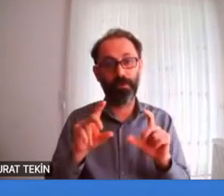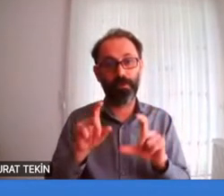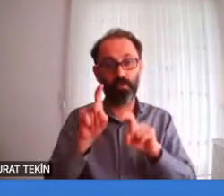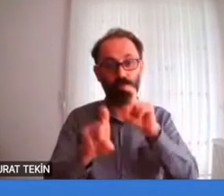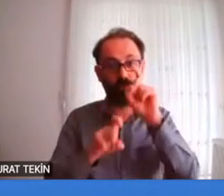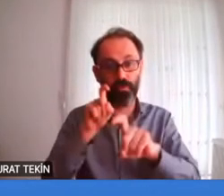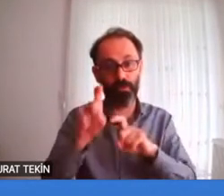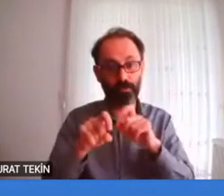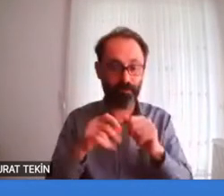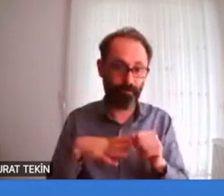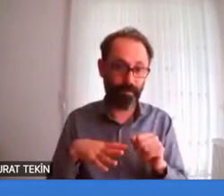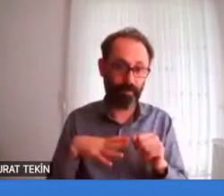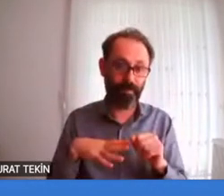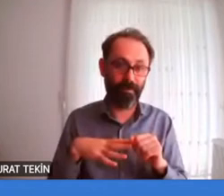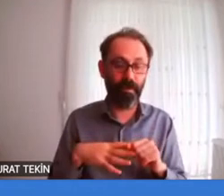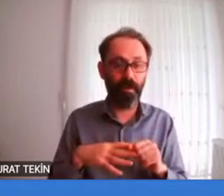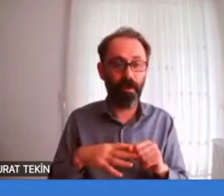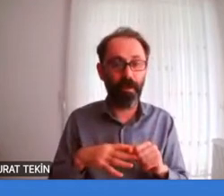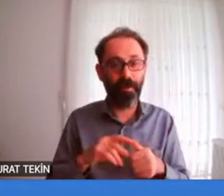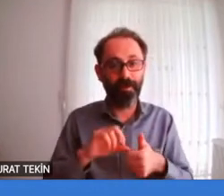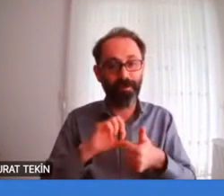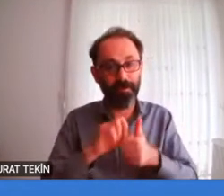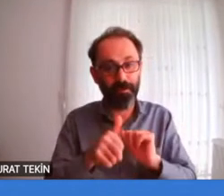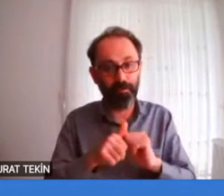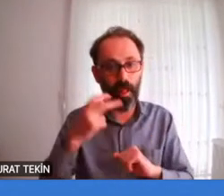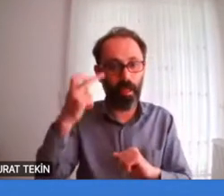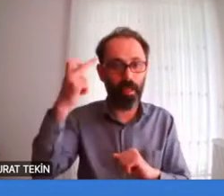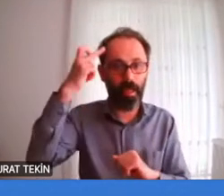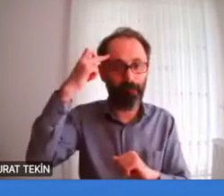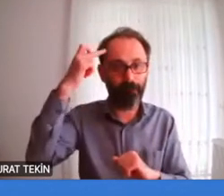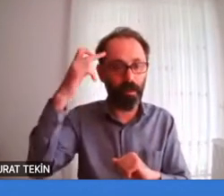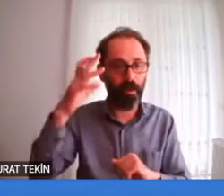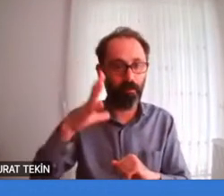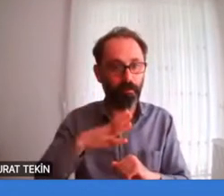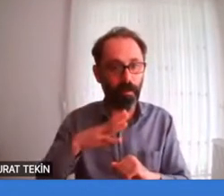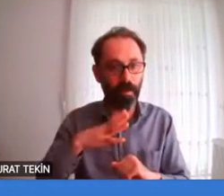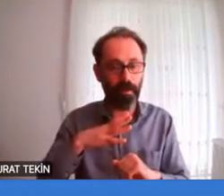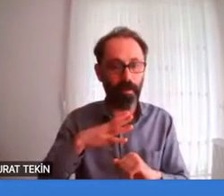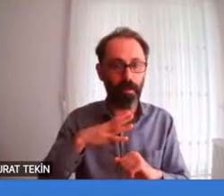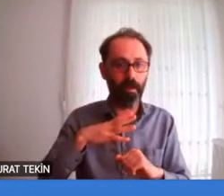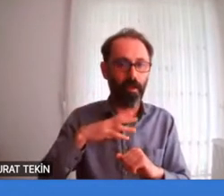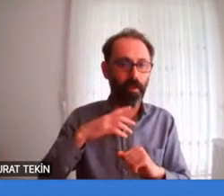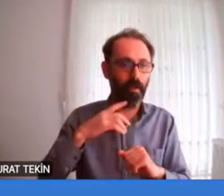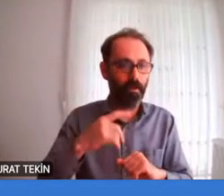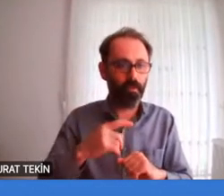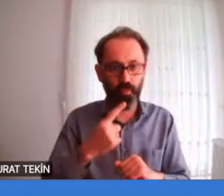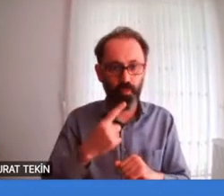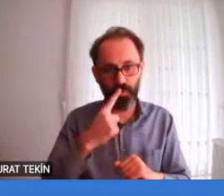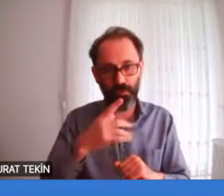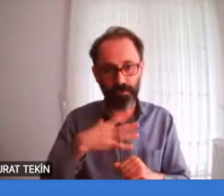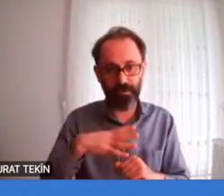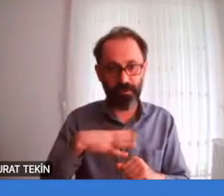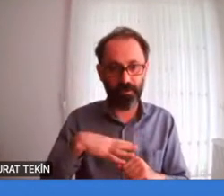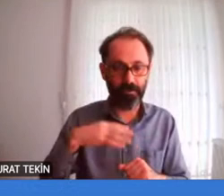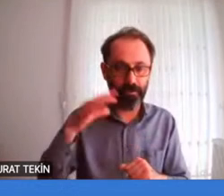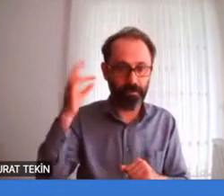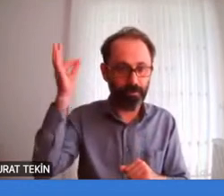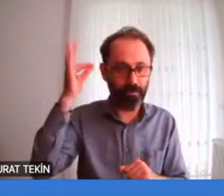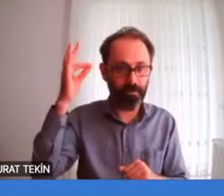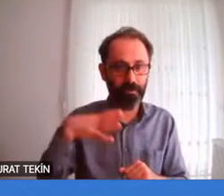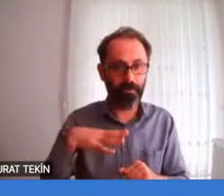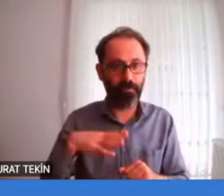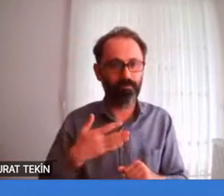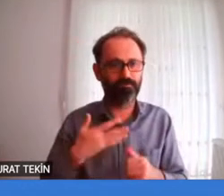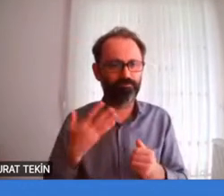istiyorum. Gerçi spor psikoloğumuz da varmış. Belki onların spor psikoloğunun bakış açısından da bu soruyu dinleyebiliriz. Ben